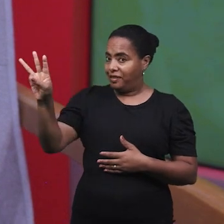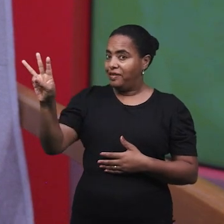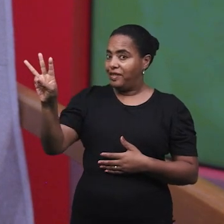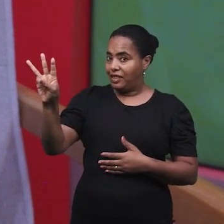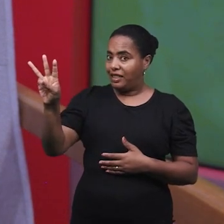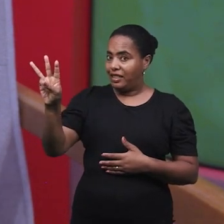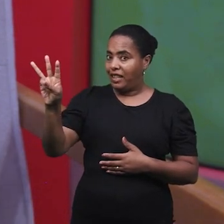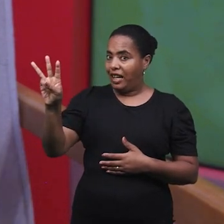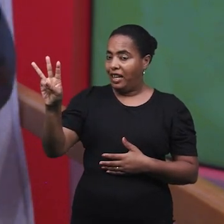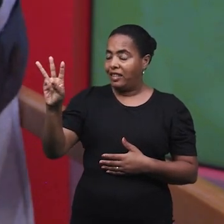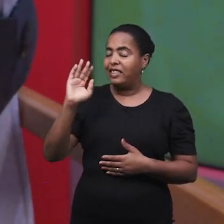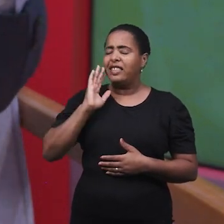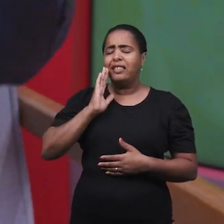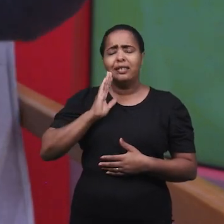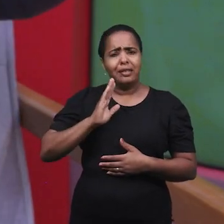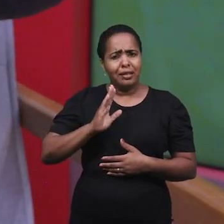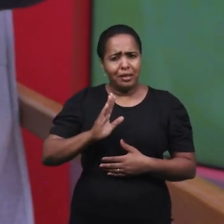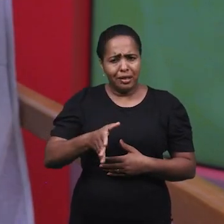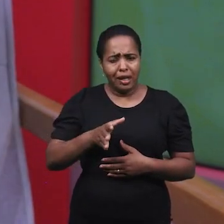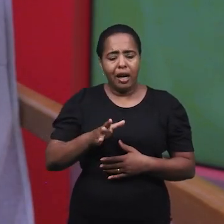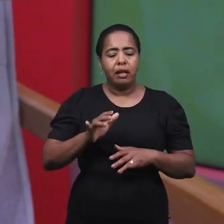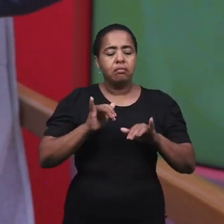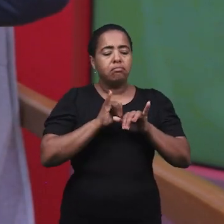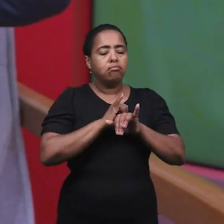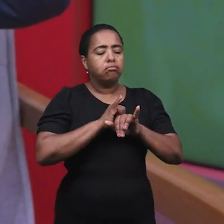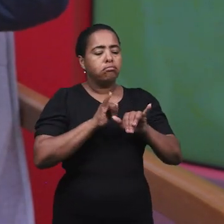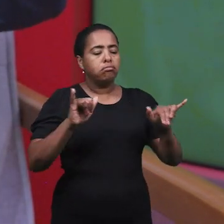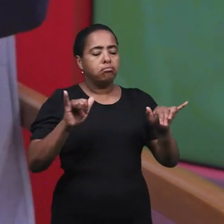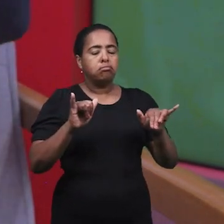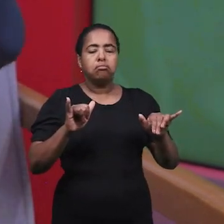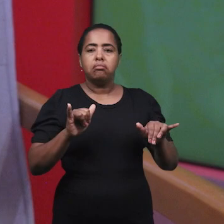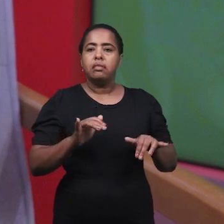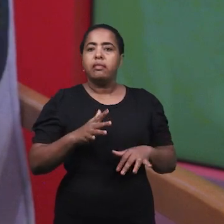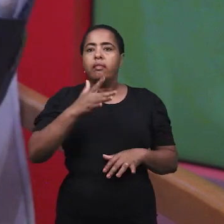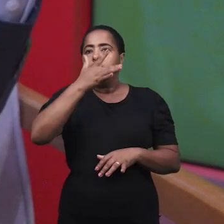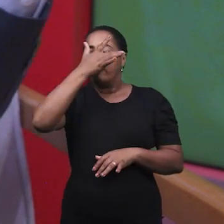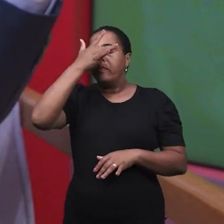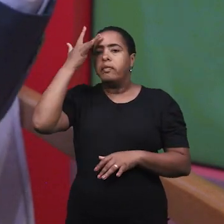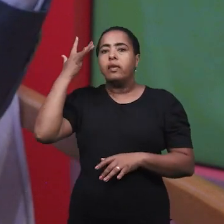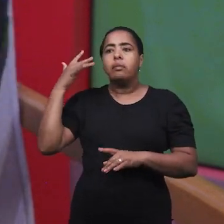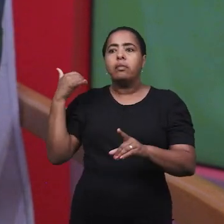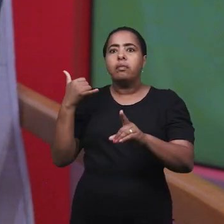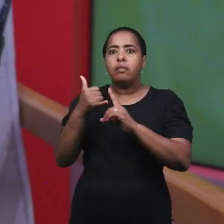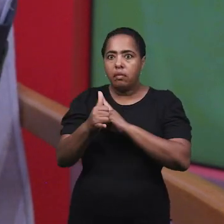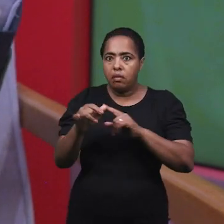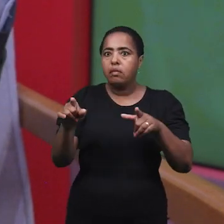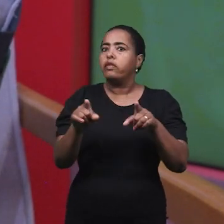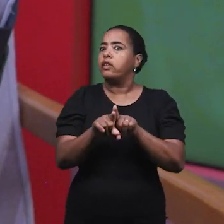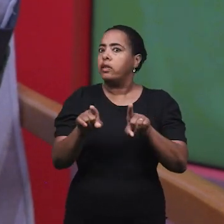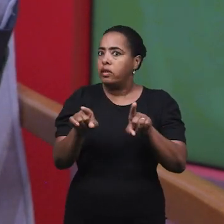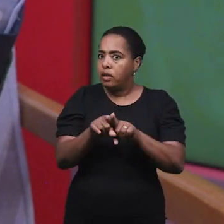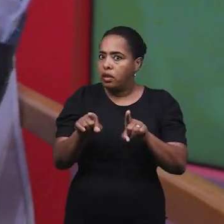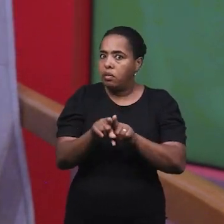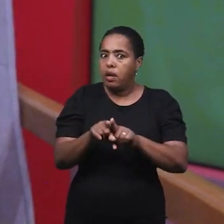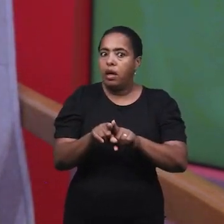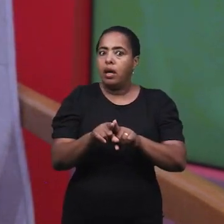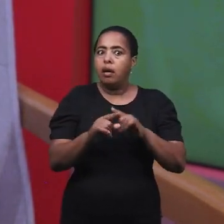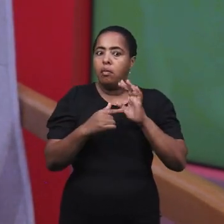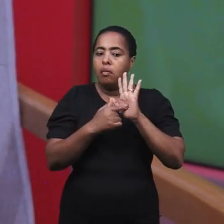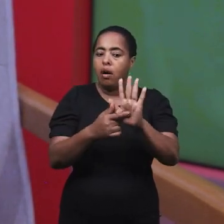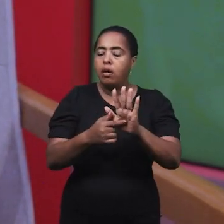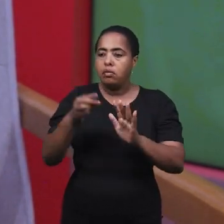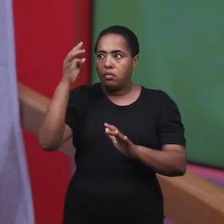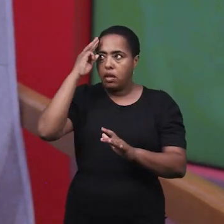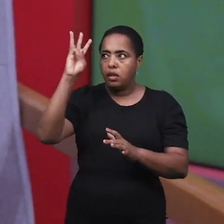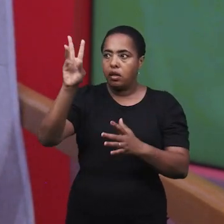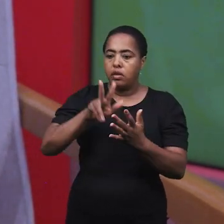enfin, et il avait déjà annoncé, et les prophètes dans l'Ancien Testament aussi, il va ressusciter au troisième jour. Mais il